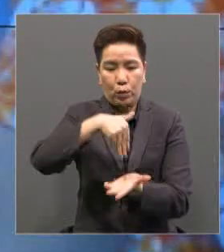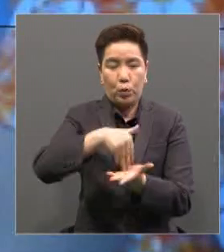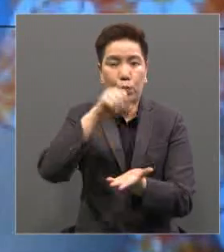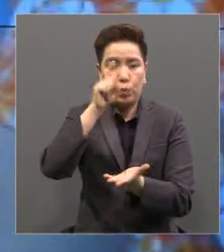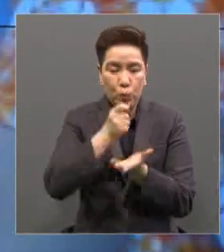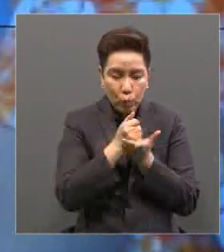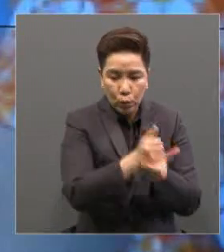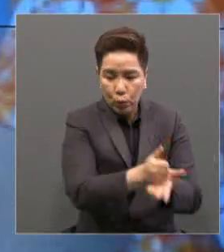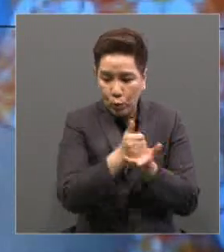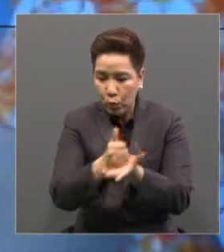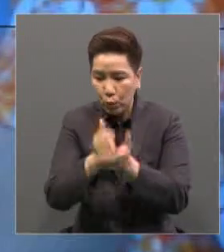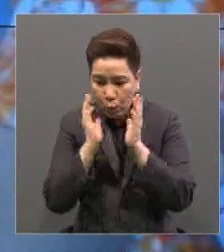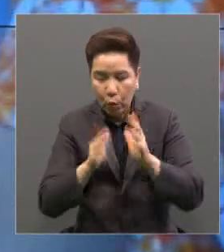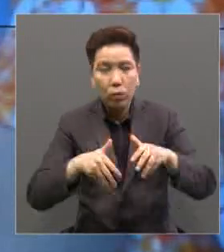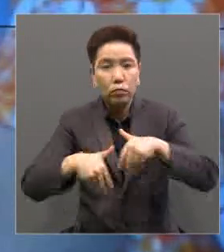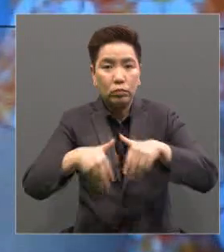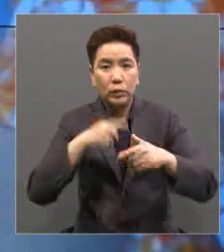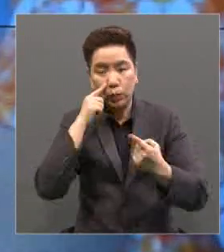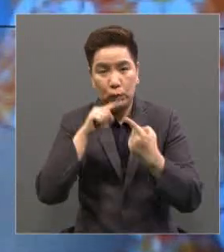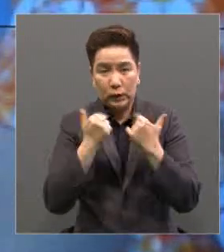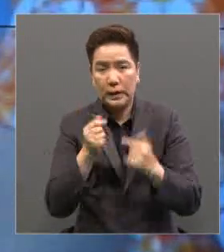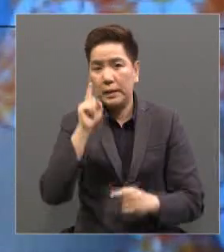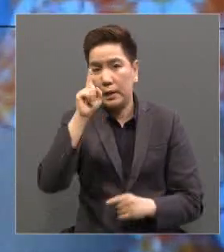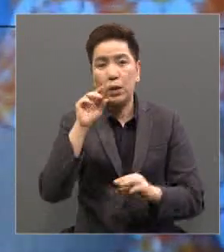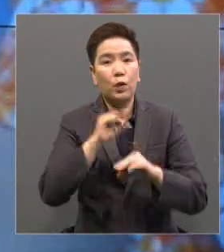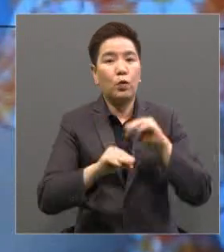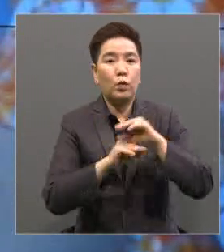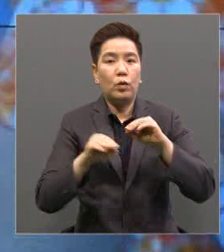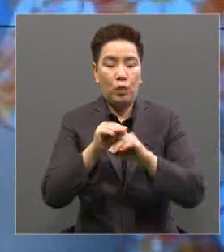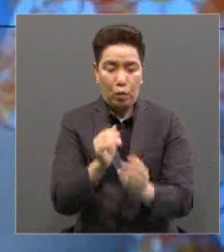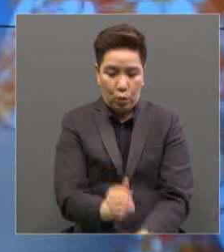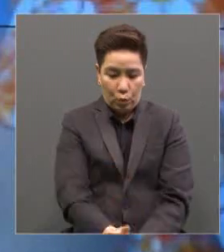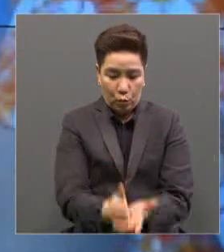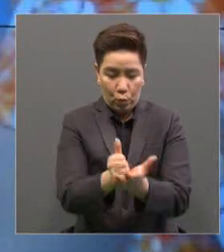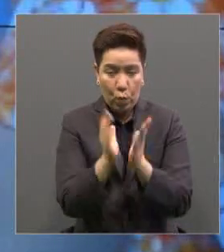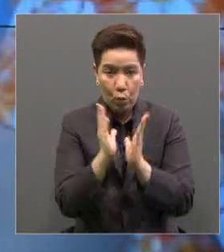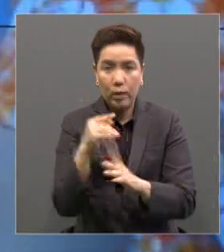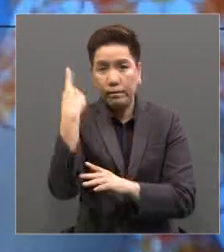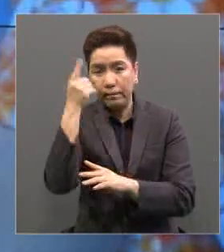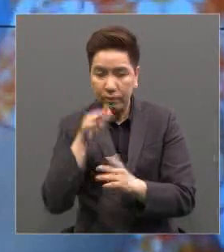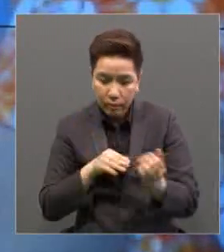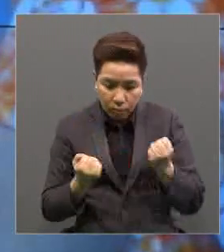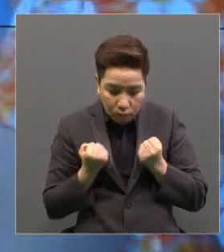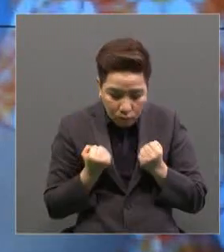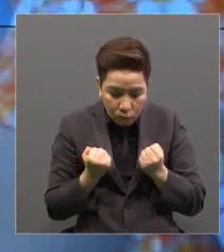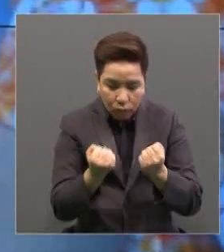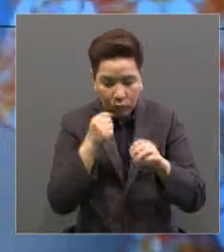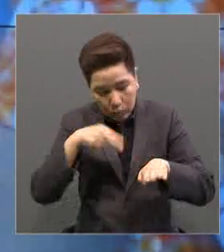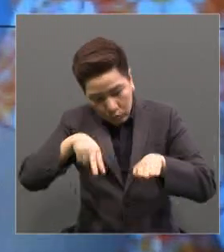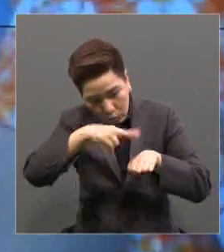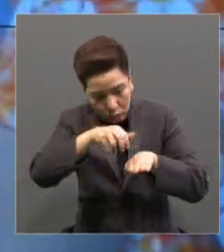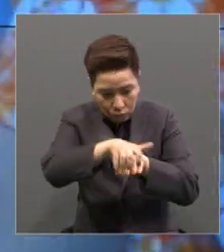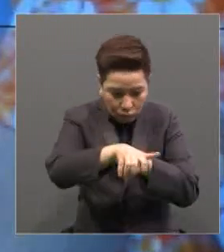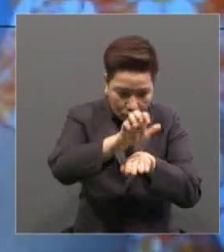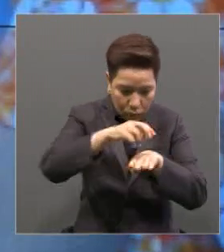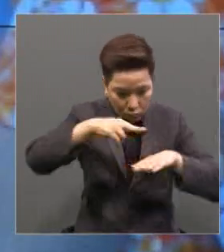ช่วยเหลือประชาชนหรือว่าfix it Centerนะครับเป็นหนึ่งในโครงการที่ช่วยเหลือผู้เดินทางในช่วงนี้นะครับในการดูแลรถนะครับ